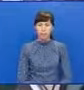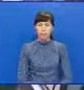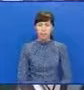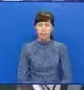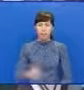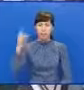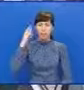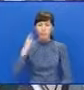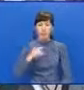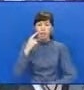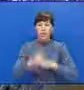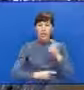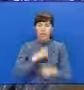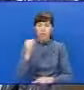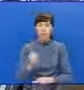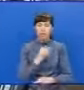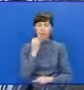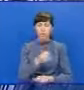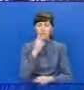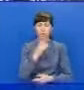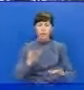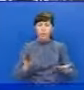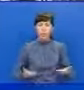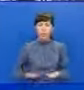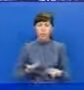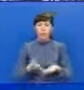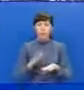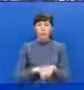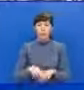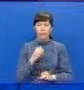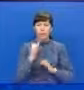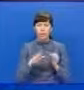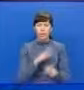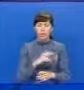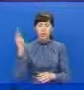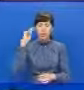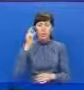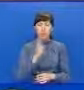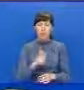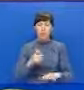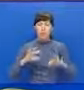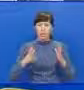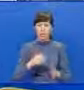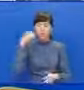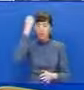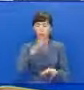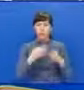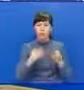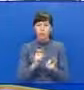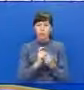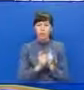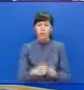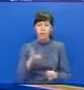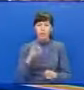Қазақ халқының ғасырлар бойы бастан өткерген қиыншылықтарды тізбектелді. Ғалымдар зұлмат жылдары азаттық деп айқасқан